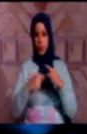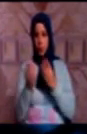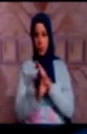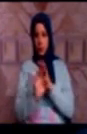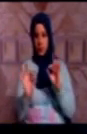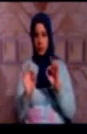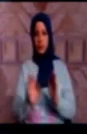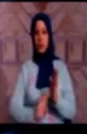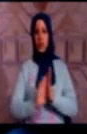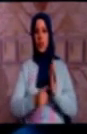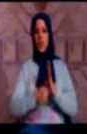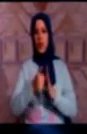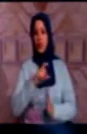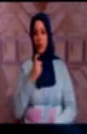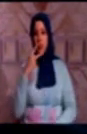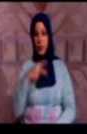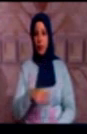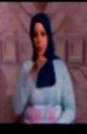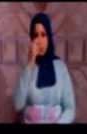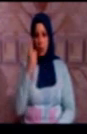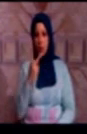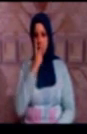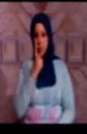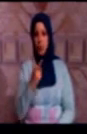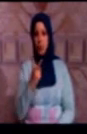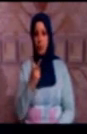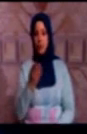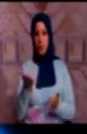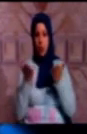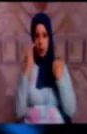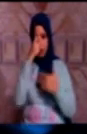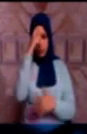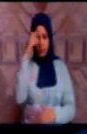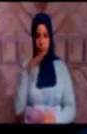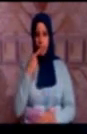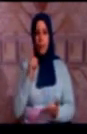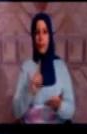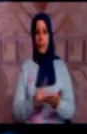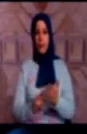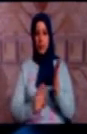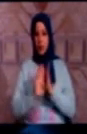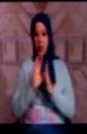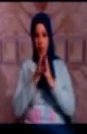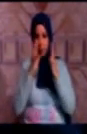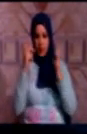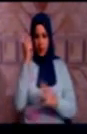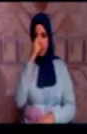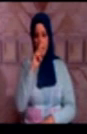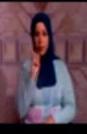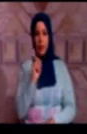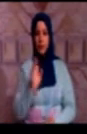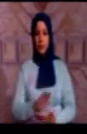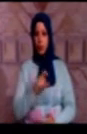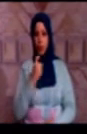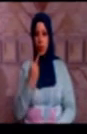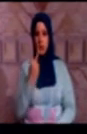في شهر 8 ان شاء الله المتوقع ان احنا نشهد موجات ارتفاع في درجات الحراره لكن مش بنفس الاستمراريه اللي احنا شفناها في شهر 7